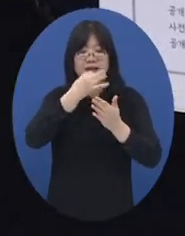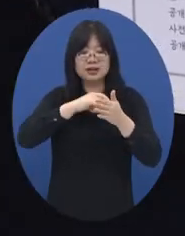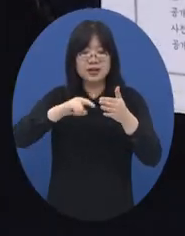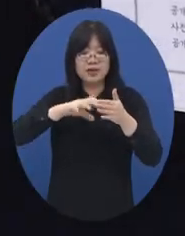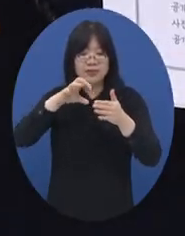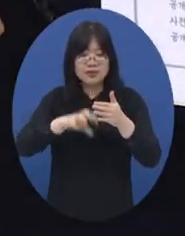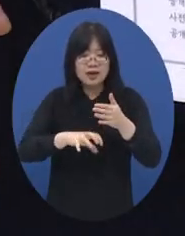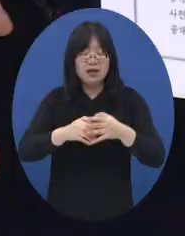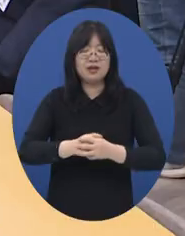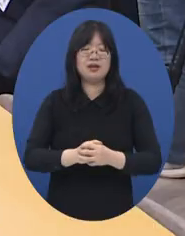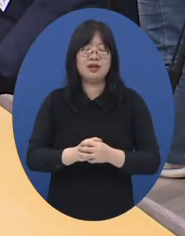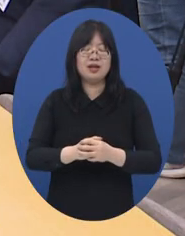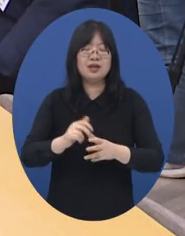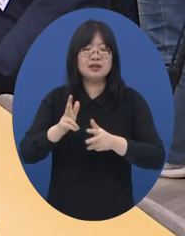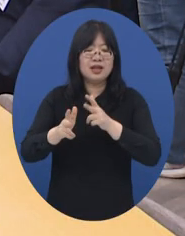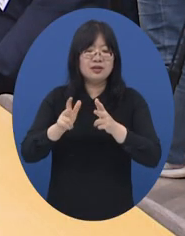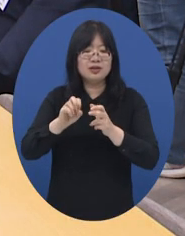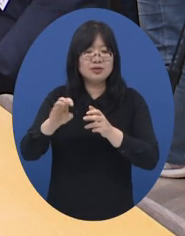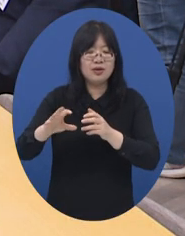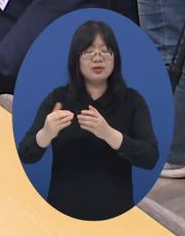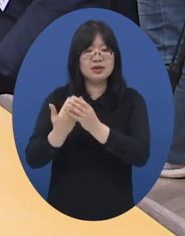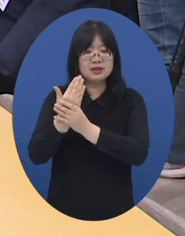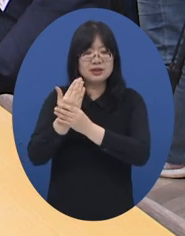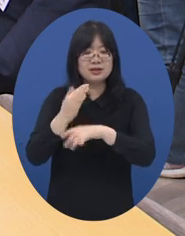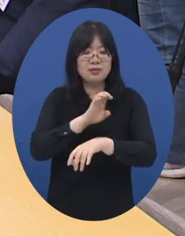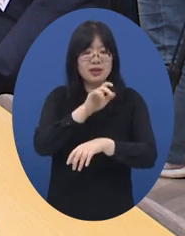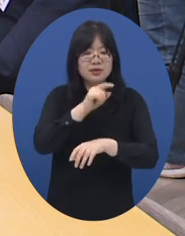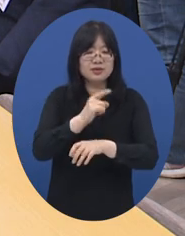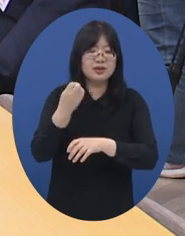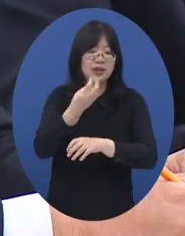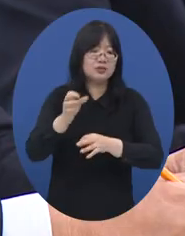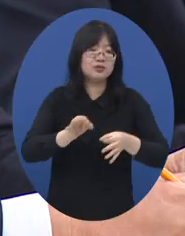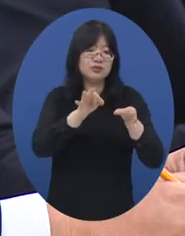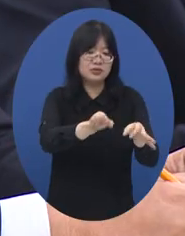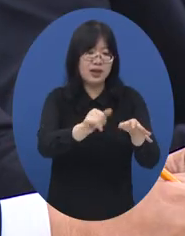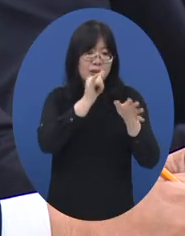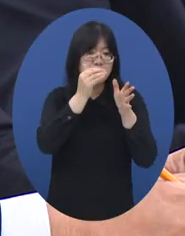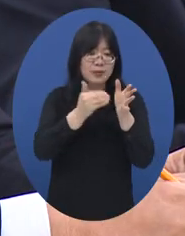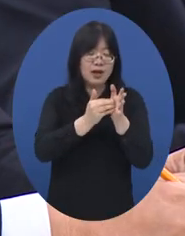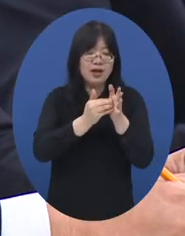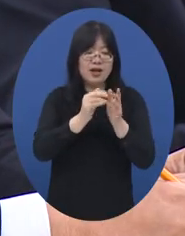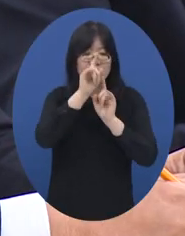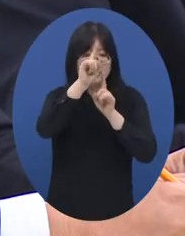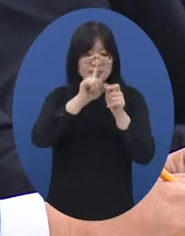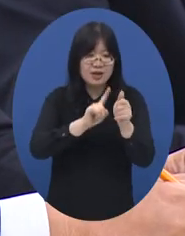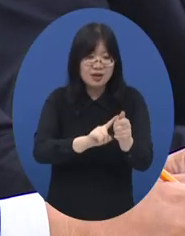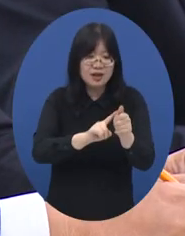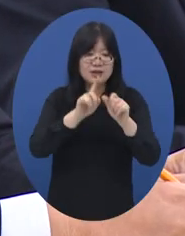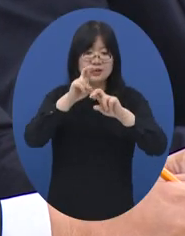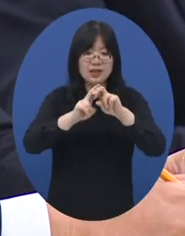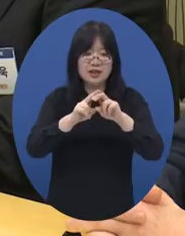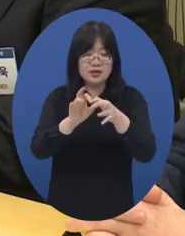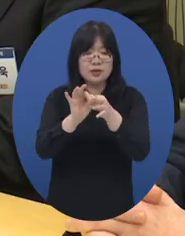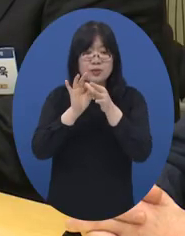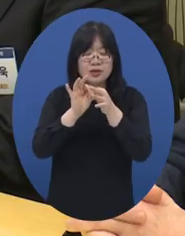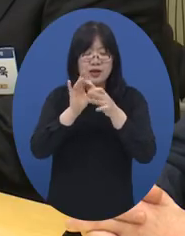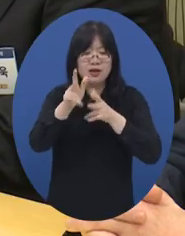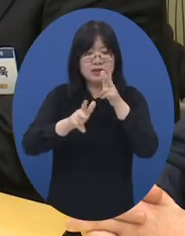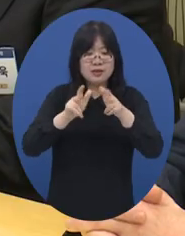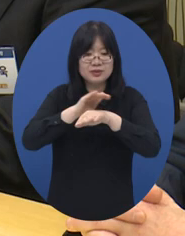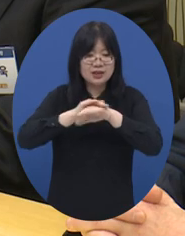산업시설 용지 에서 발생한 2기 파즈 법원을 산다 4 제 투자 됩니다 이재명 경기도 지사는 이 자리에서